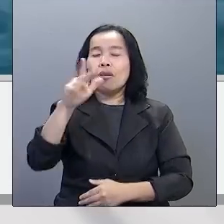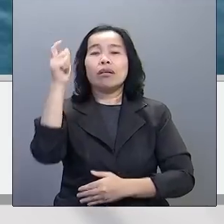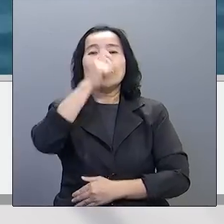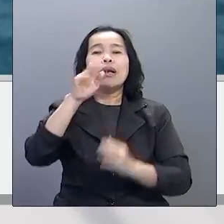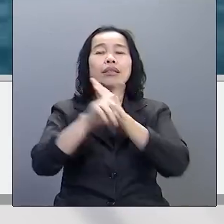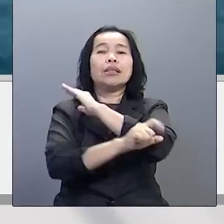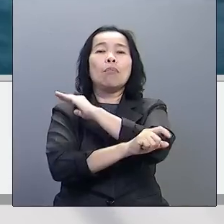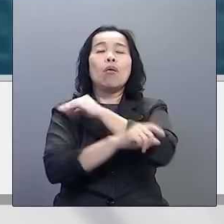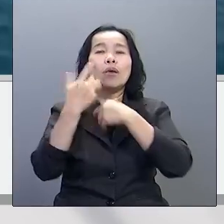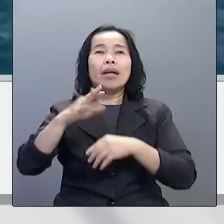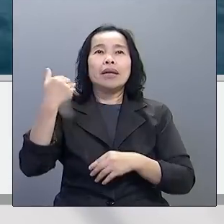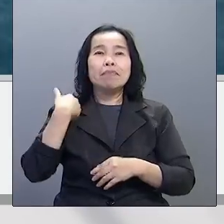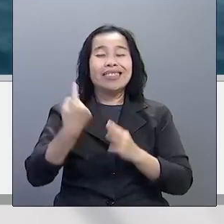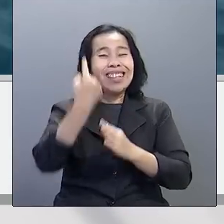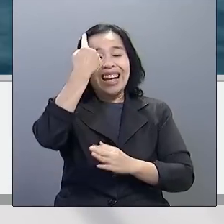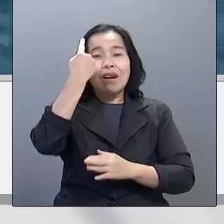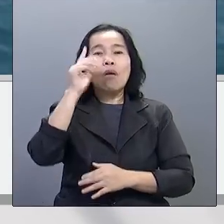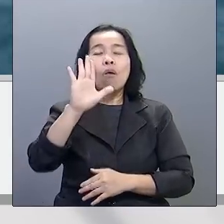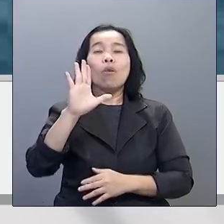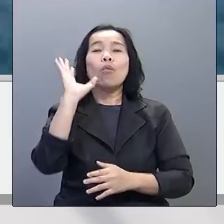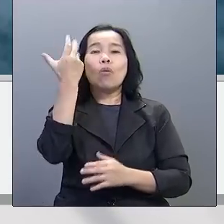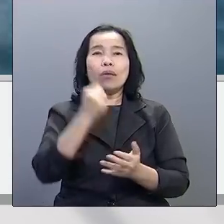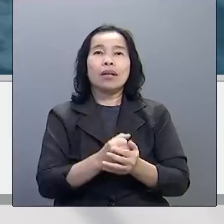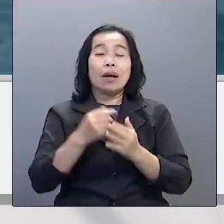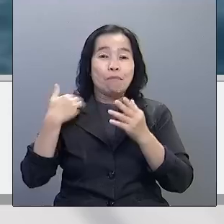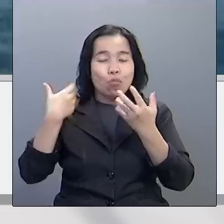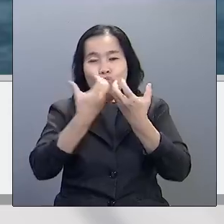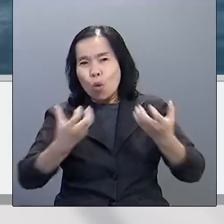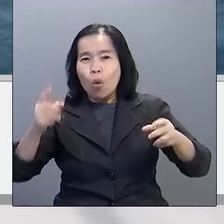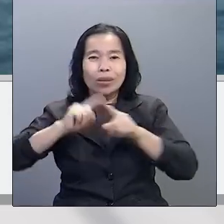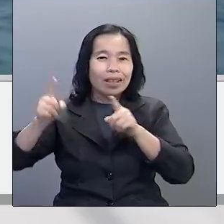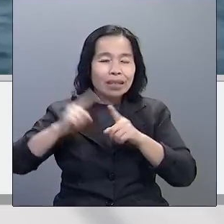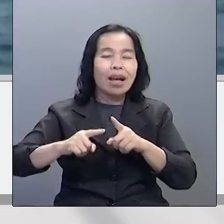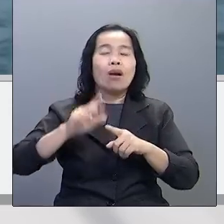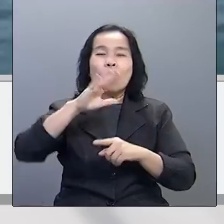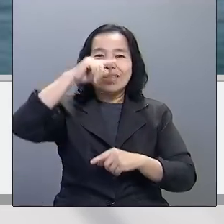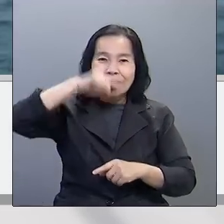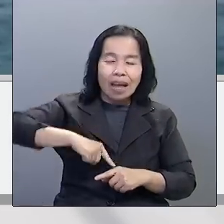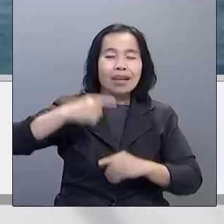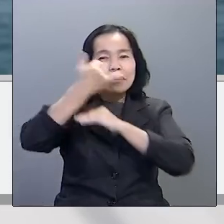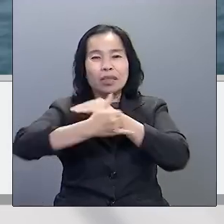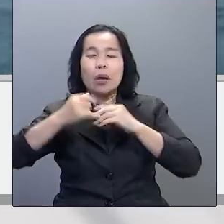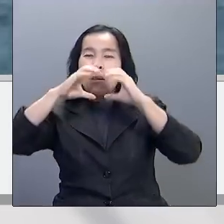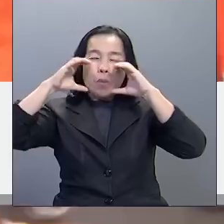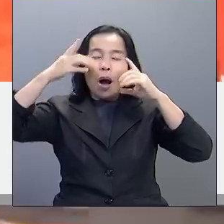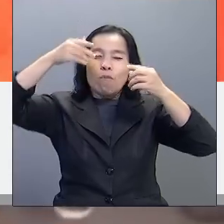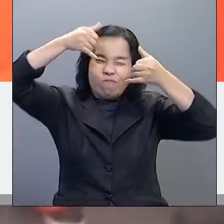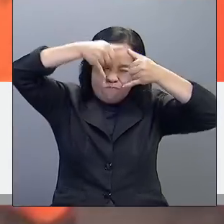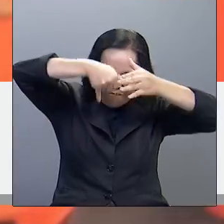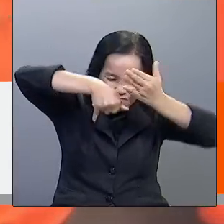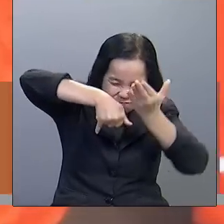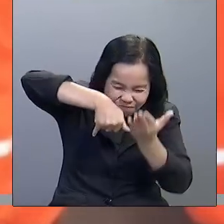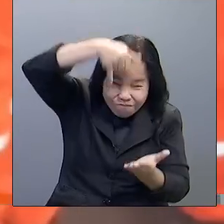เป็นแค่1ใน6ลำของโลกเท่านั้นมาพร้อมกับอุปกรณ์นักดำน้ำทั้งไทยและต่างชาติเข้ามากู้เรือค่ะต